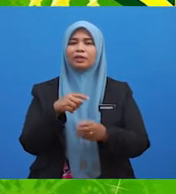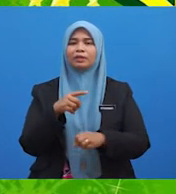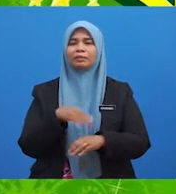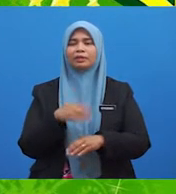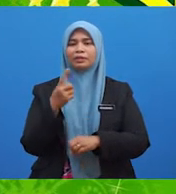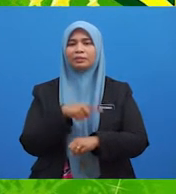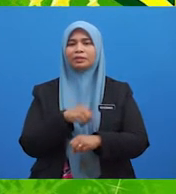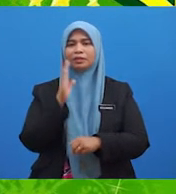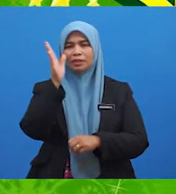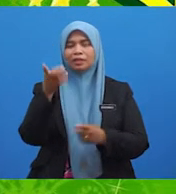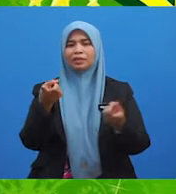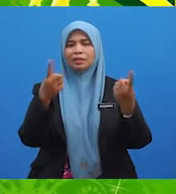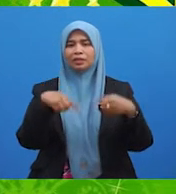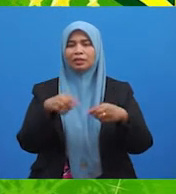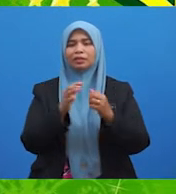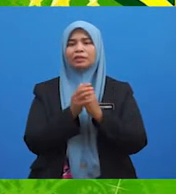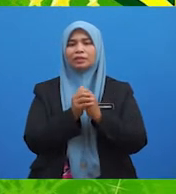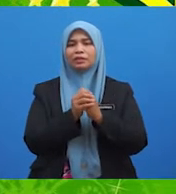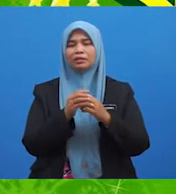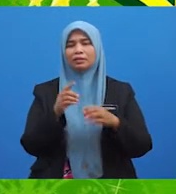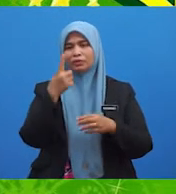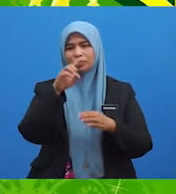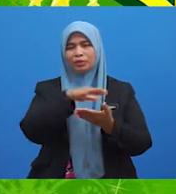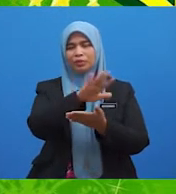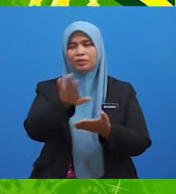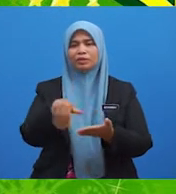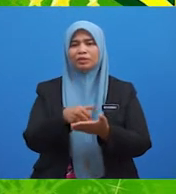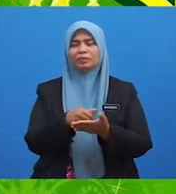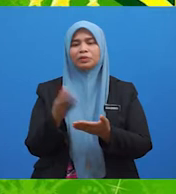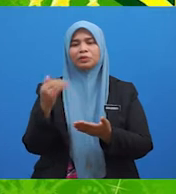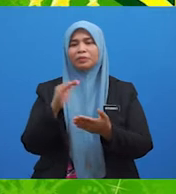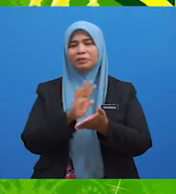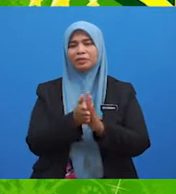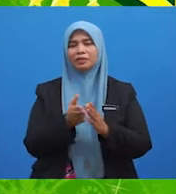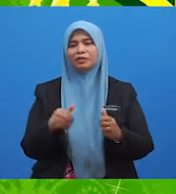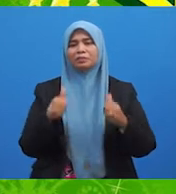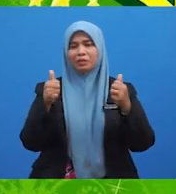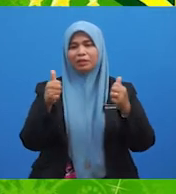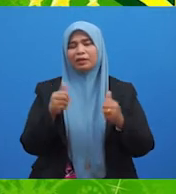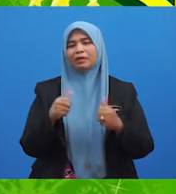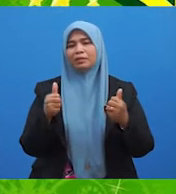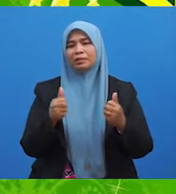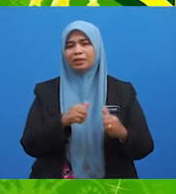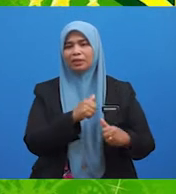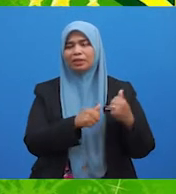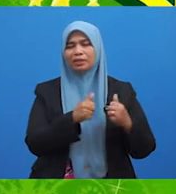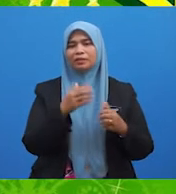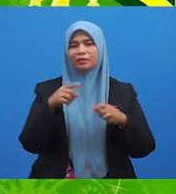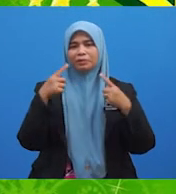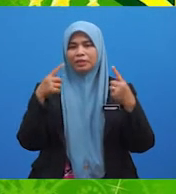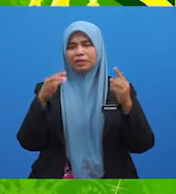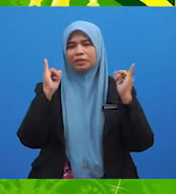buat anda semua. Jom jadi hebat, hebat akhlak, cemerlang ibadah. Ila liqa